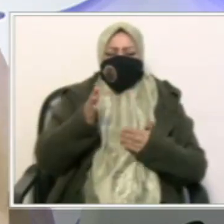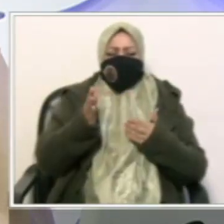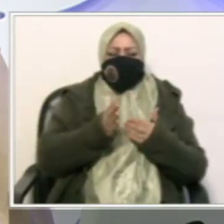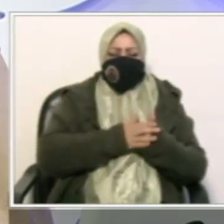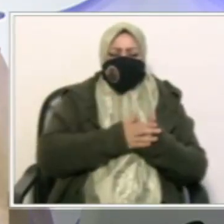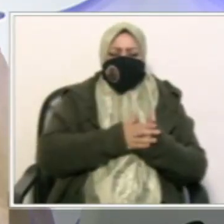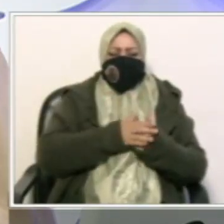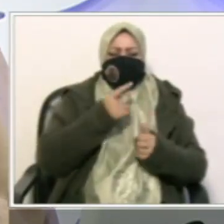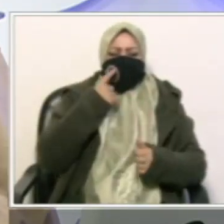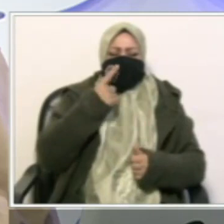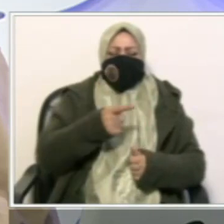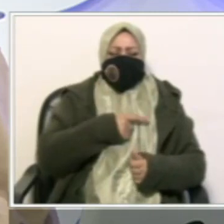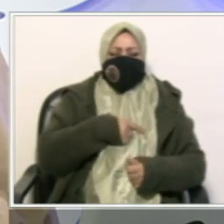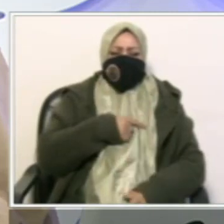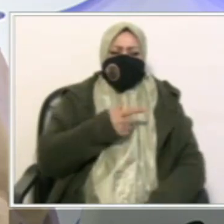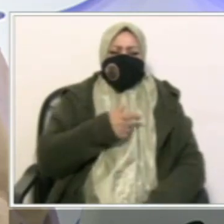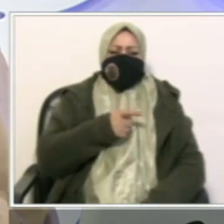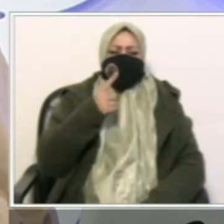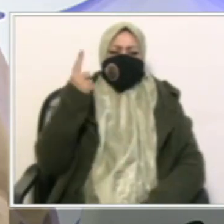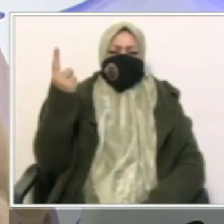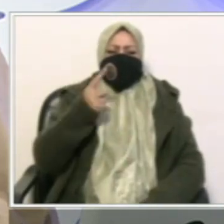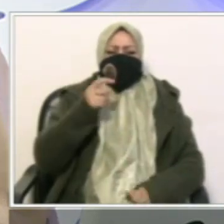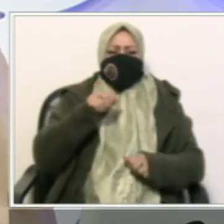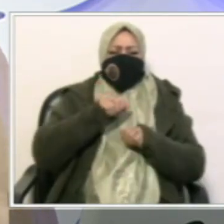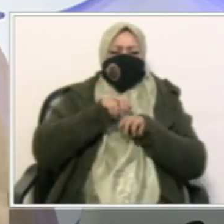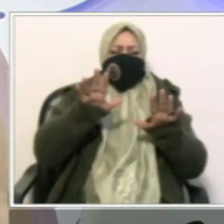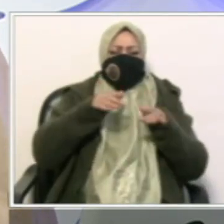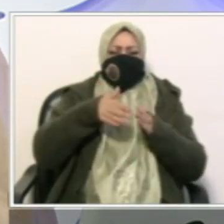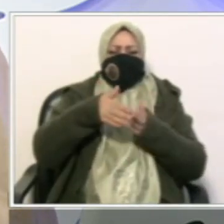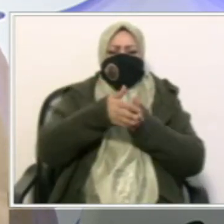الذي صنع لك النت وصنع لك المواقع